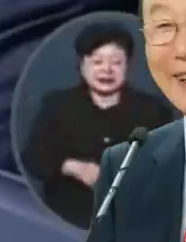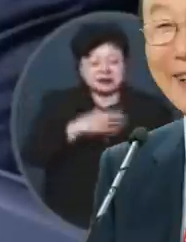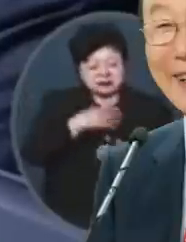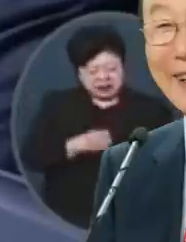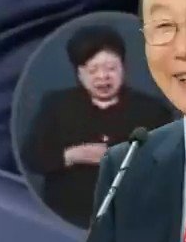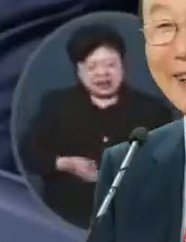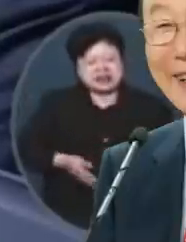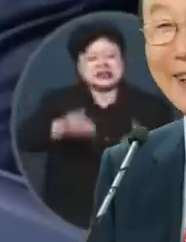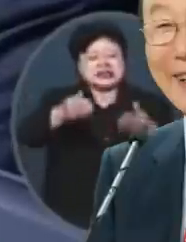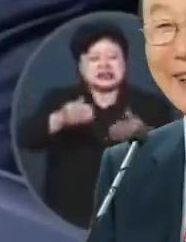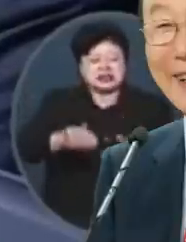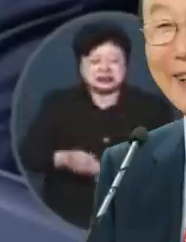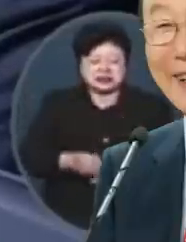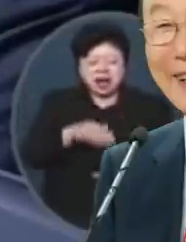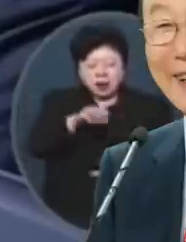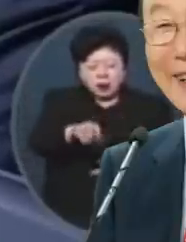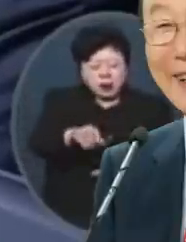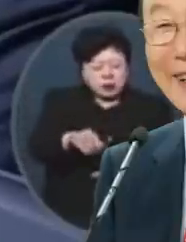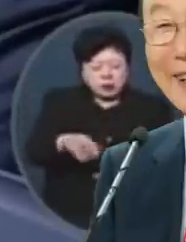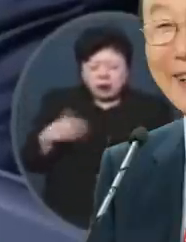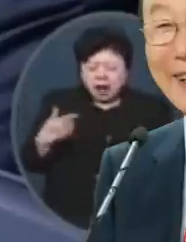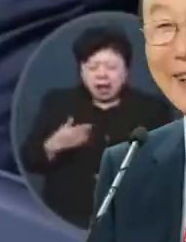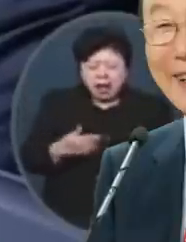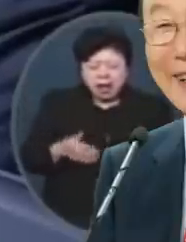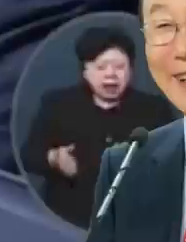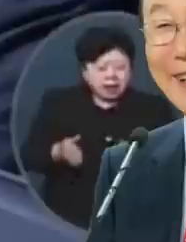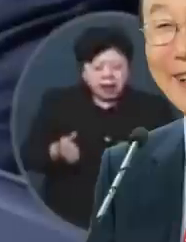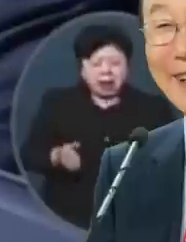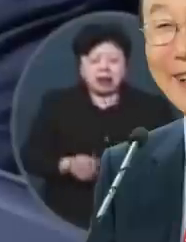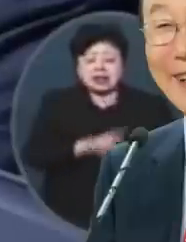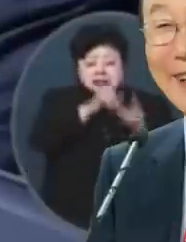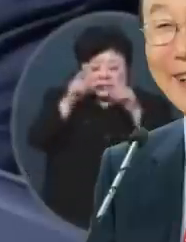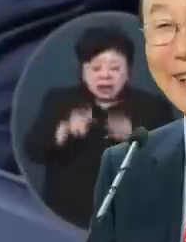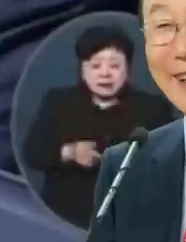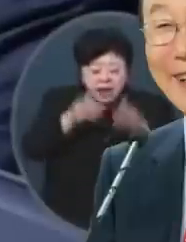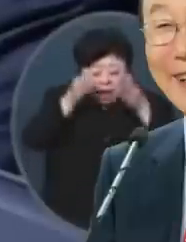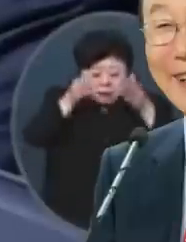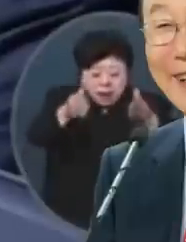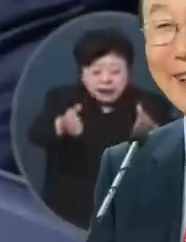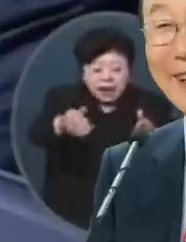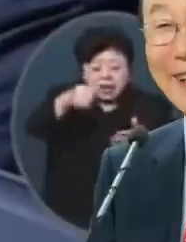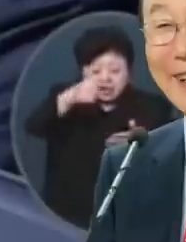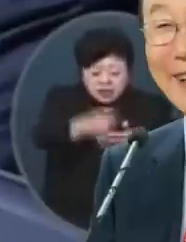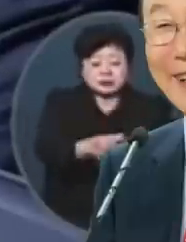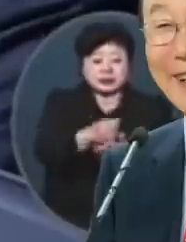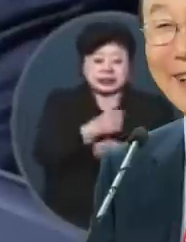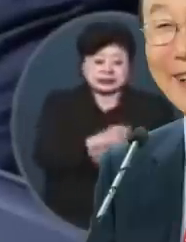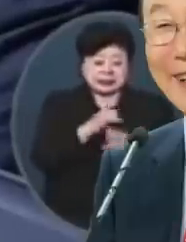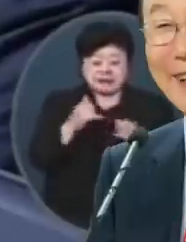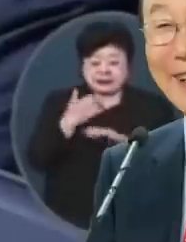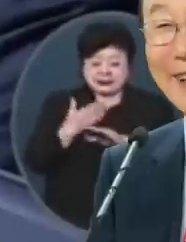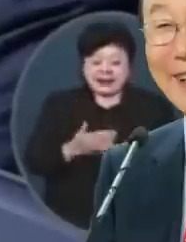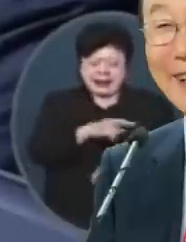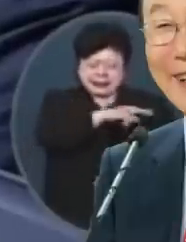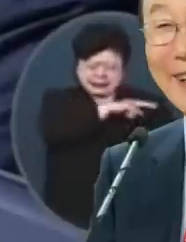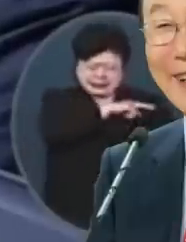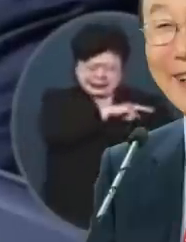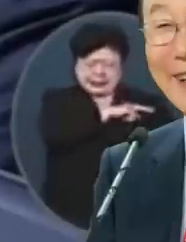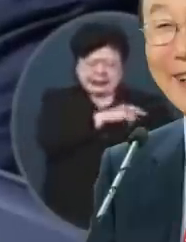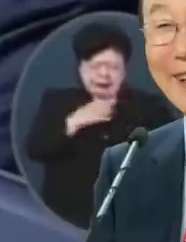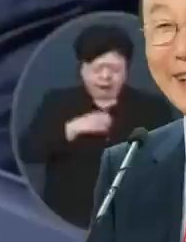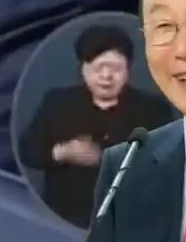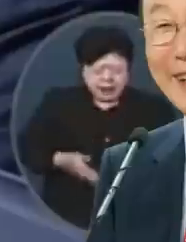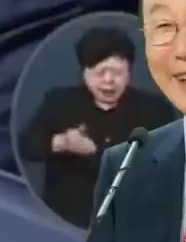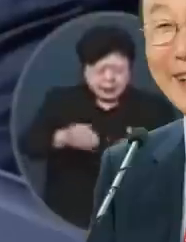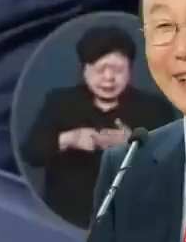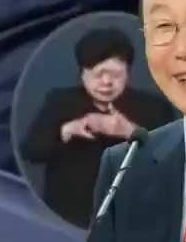길에서도 어디로 가야 할지 모른다. 그러나 삶의 방향을 결정한 사람은 가장 험한 길도